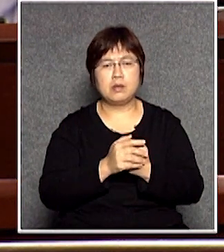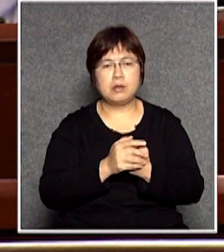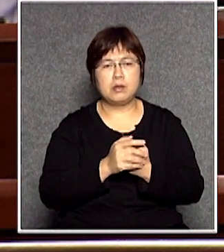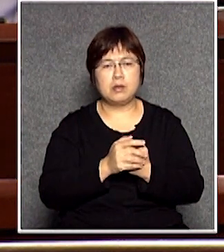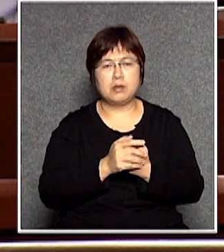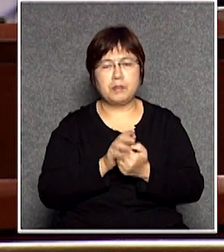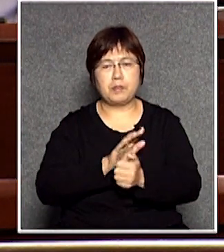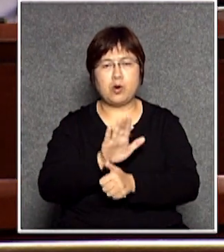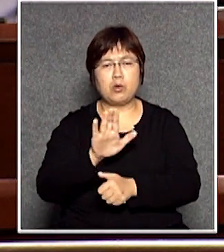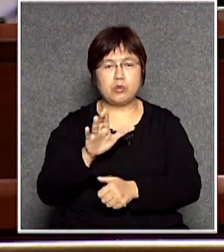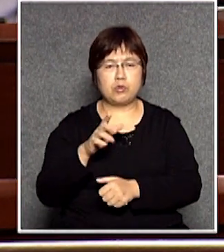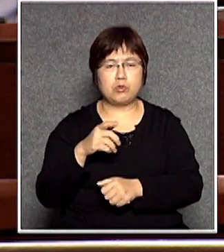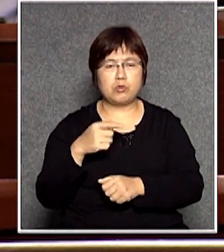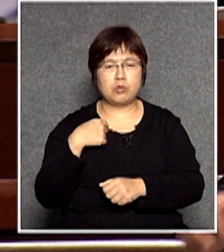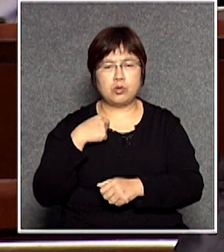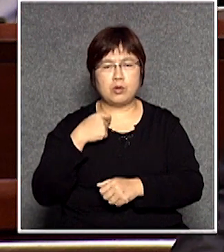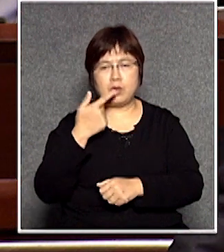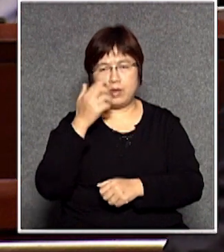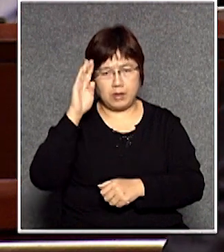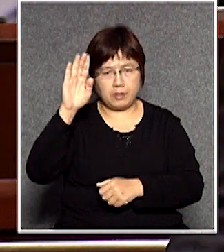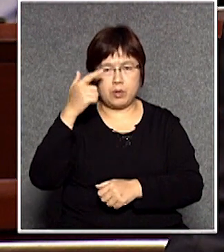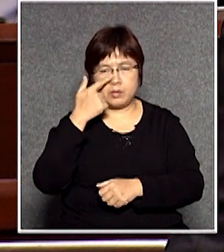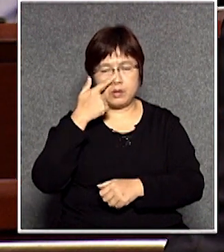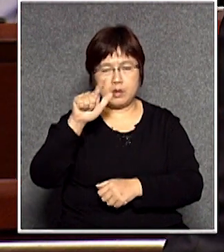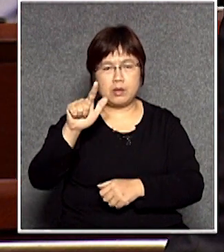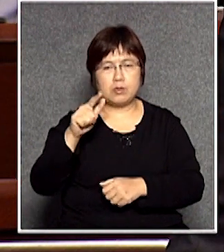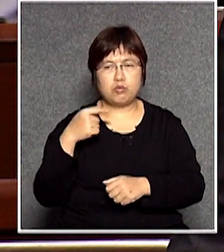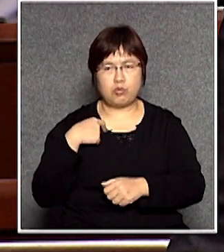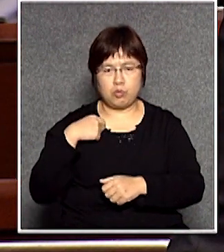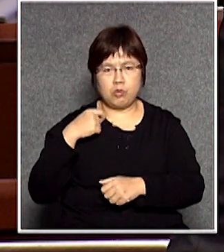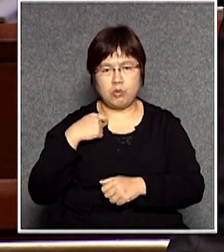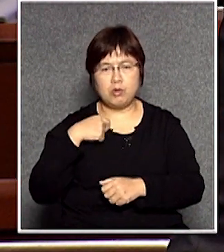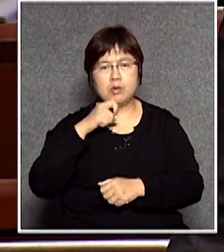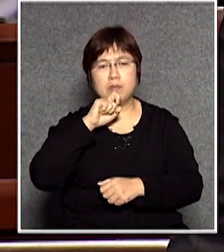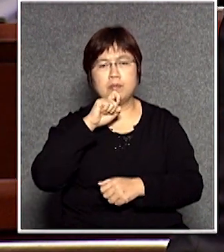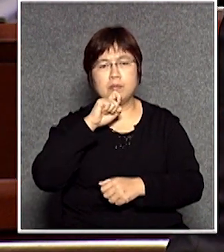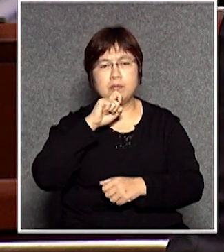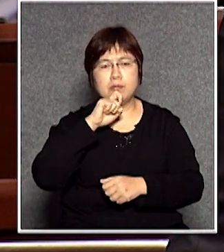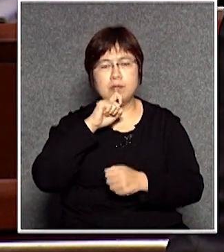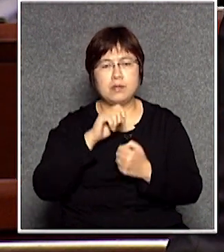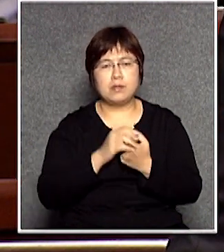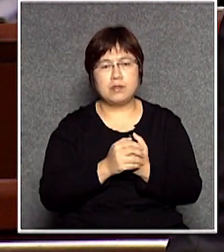為中國希望新的中國能夠有的，